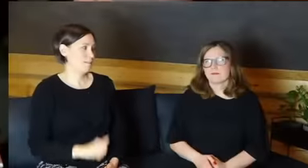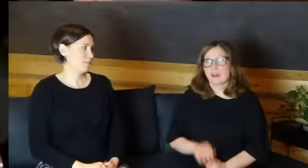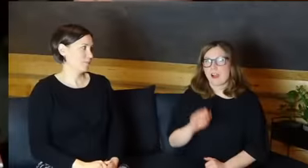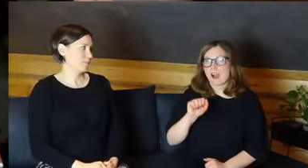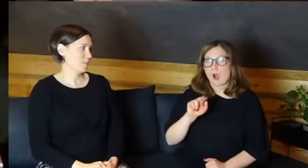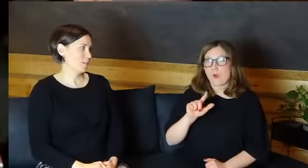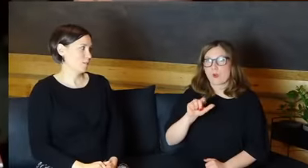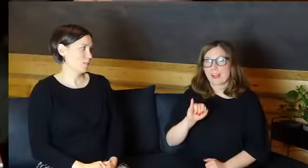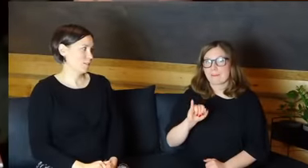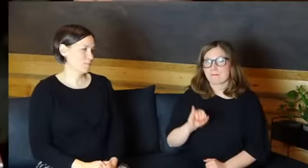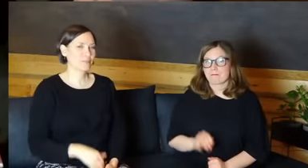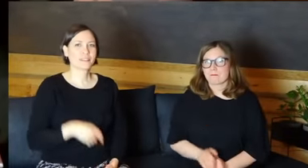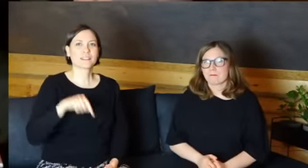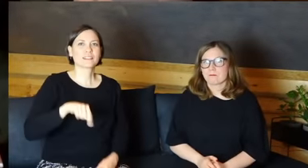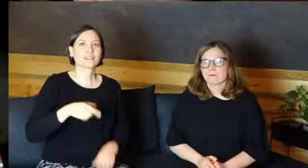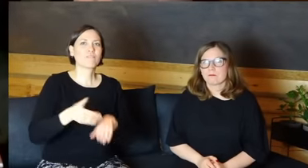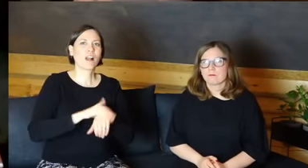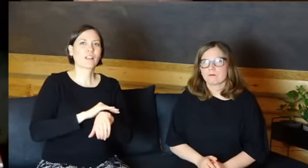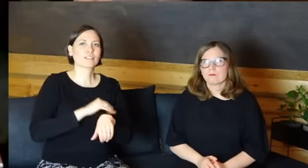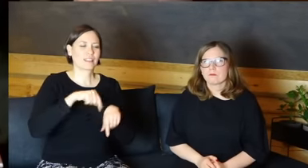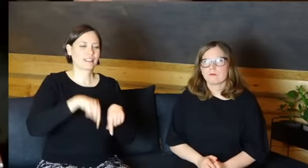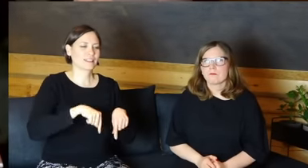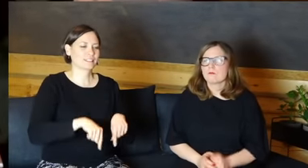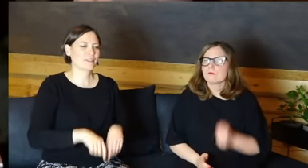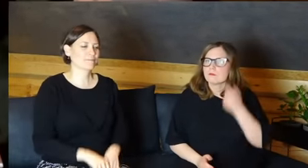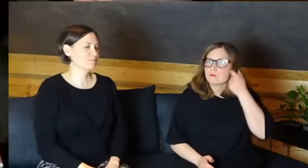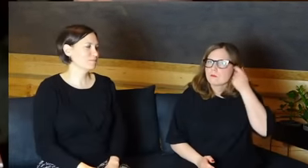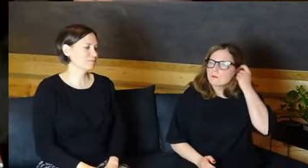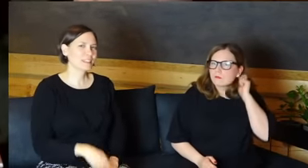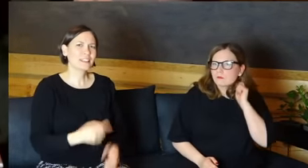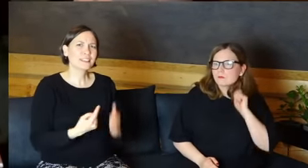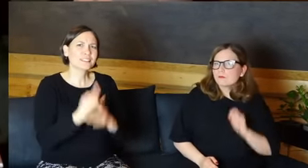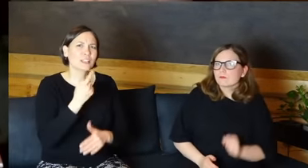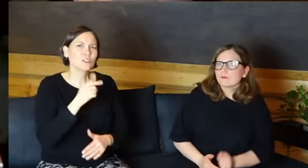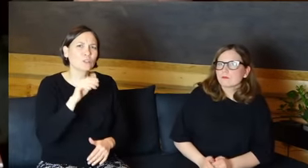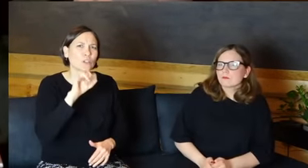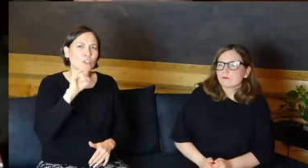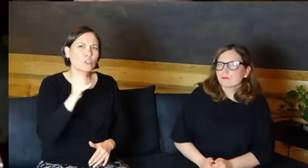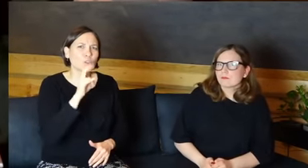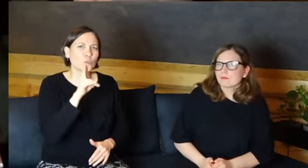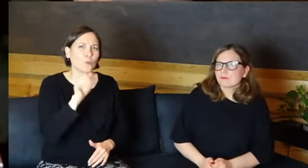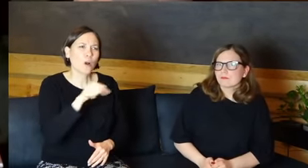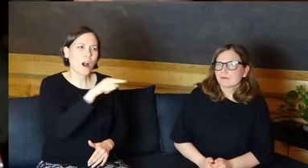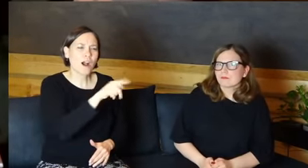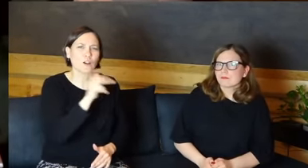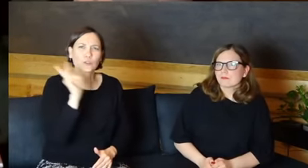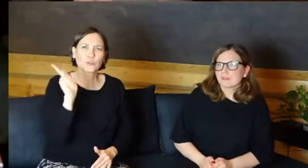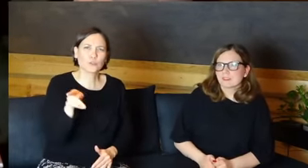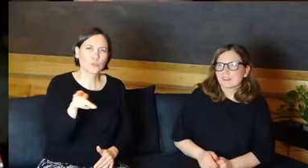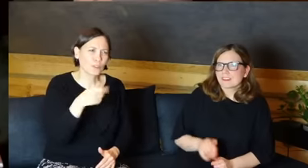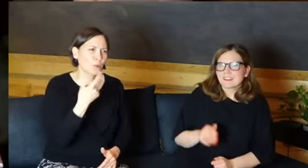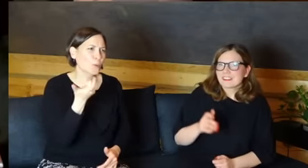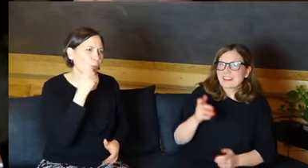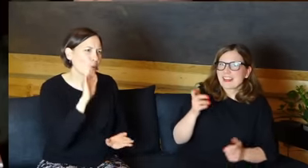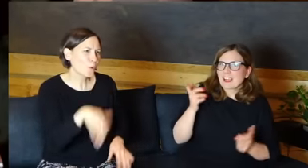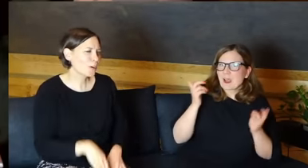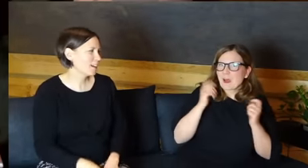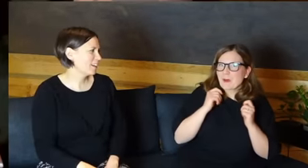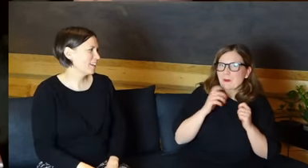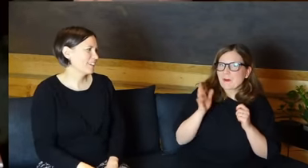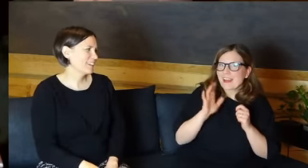Moi, Valtteri täällä. No hei. Satutko kuulemaan, mitä Juha äsken sulta kysyi? No en,